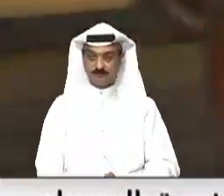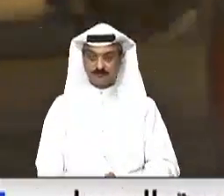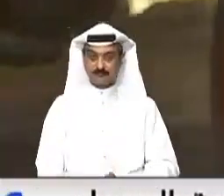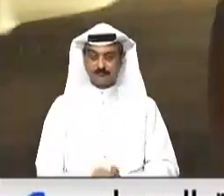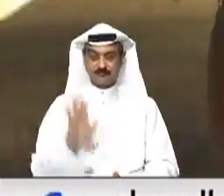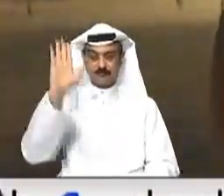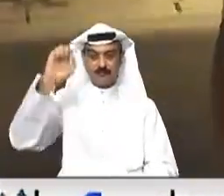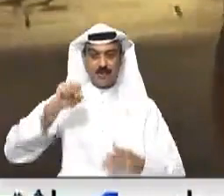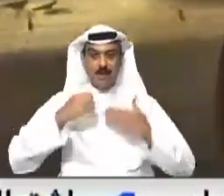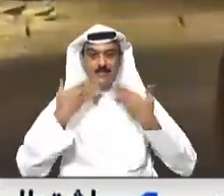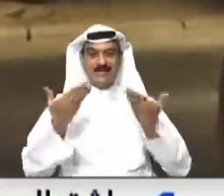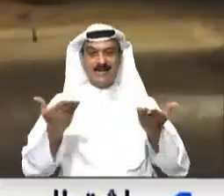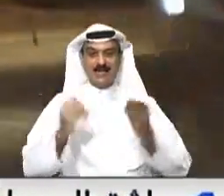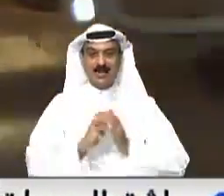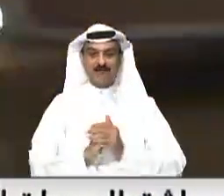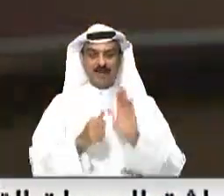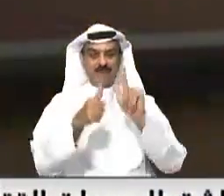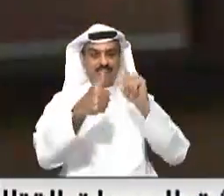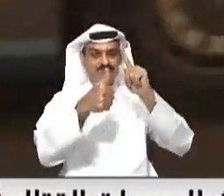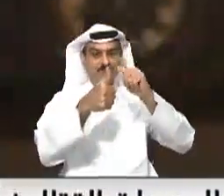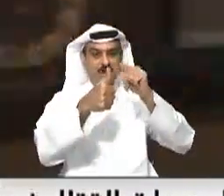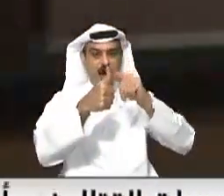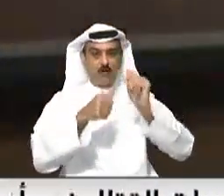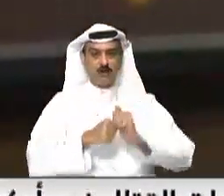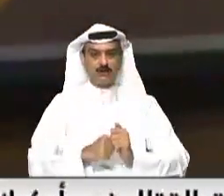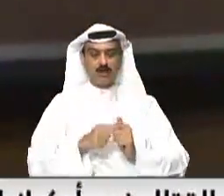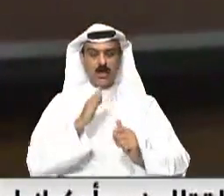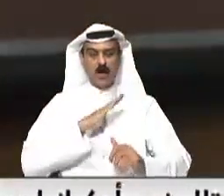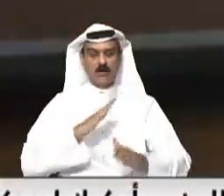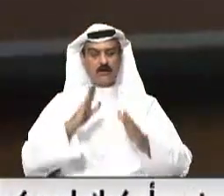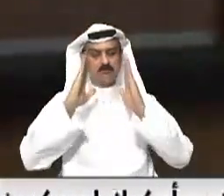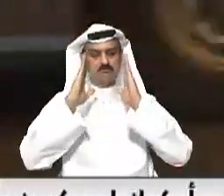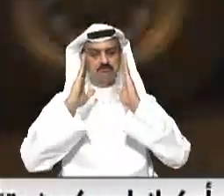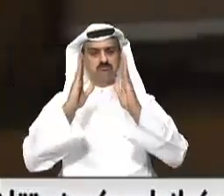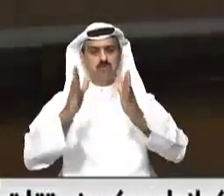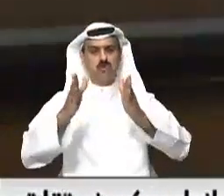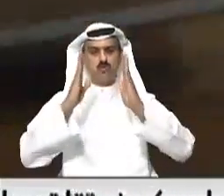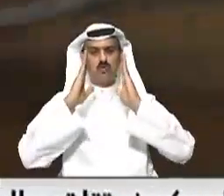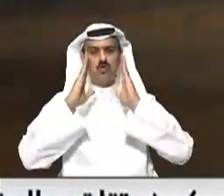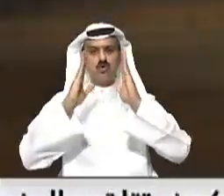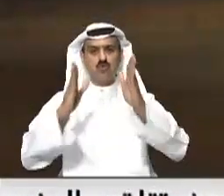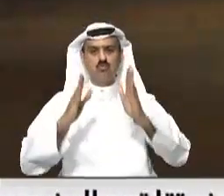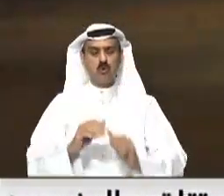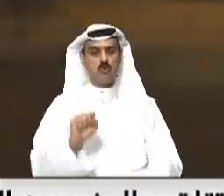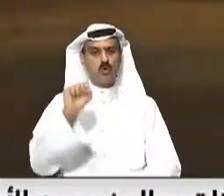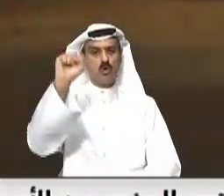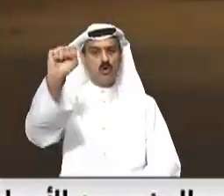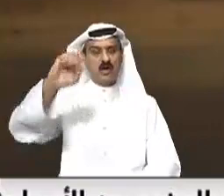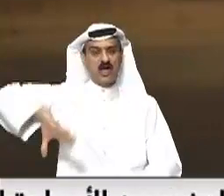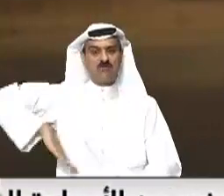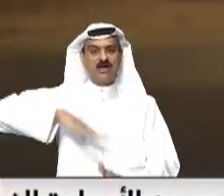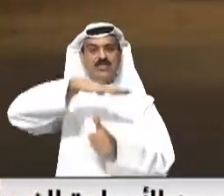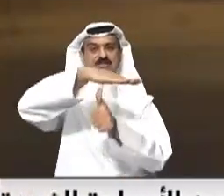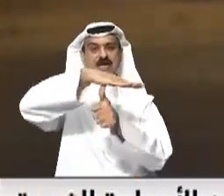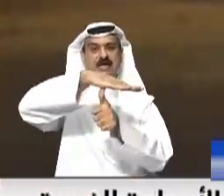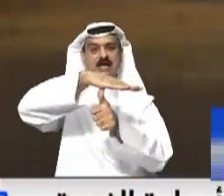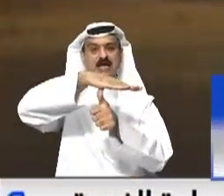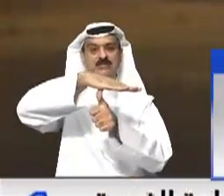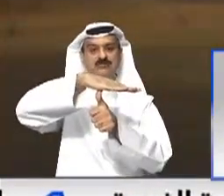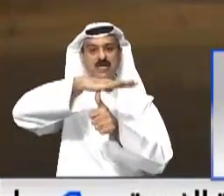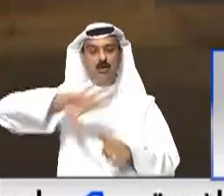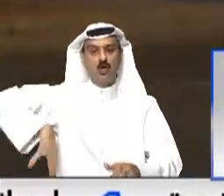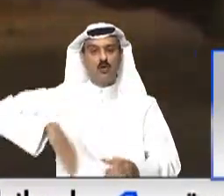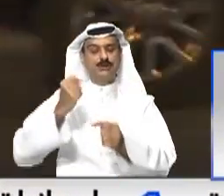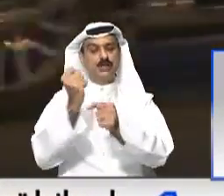مساك الله بالنور. في البداية أحب أن أرفع أسماي التهاني والتبريكات لمقام سيدي حضرة صاحب السمو أمير البلاد وسمو ولي